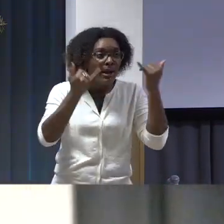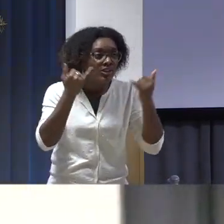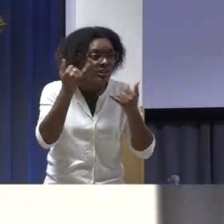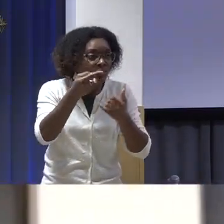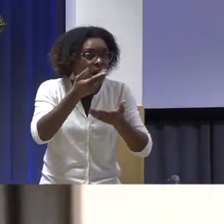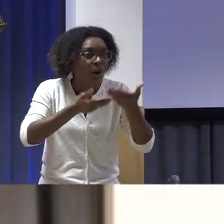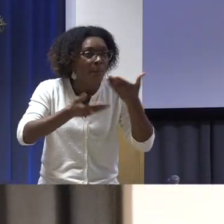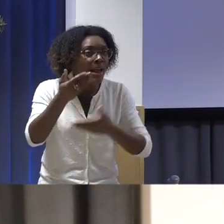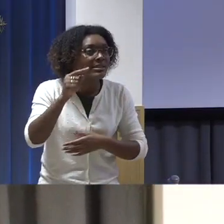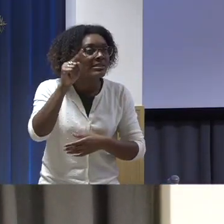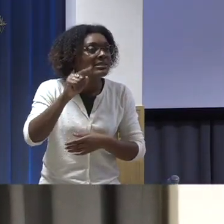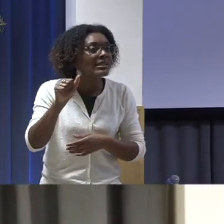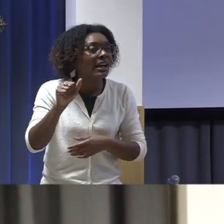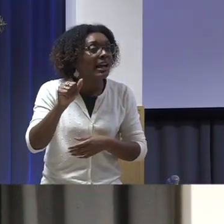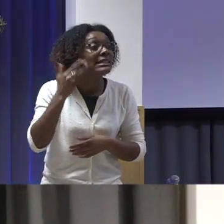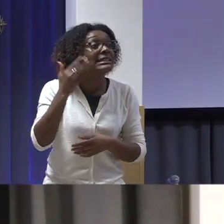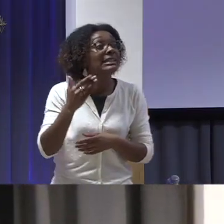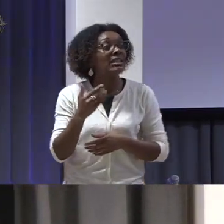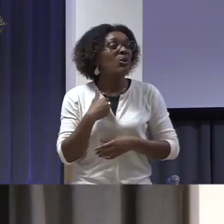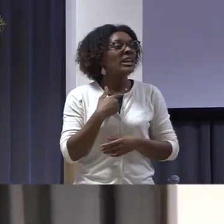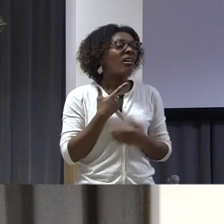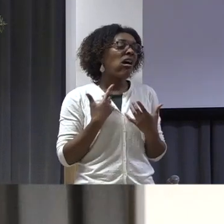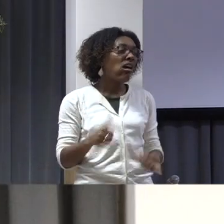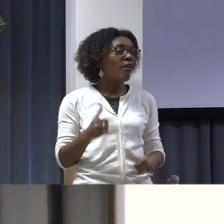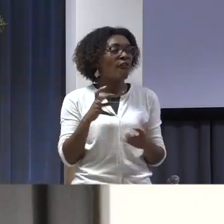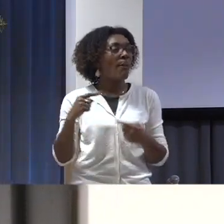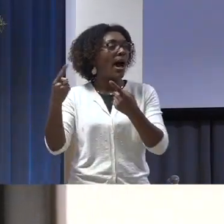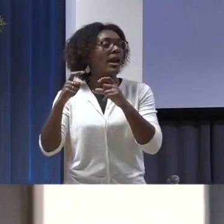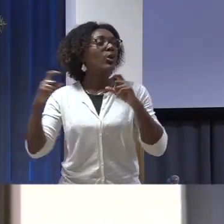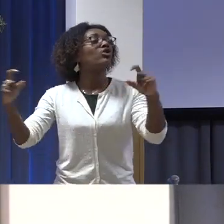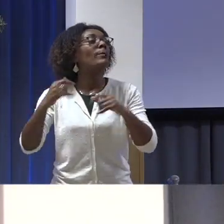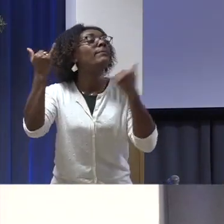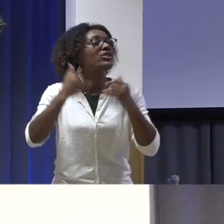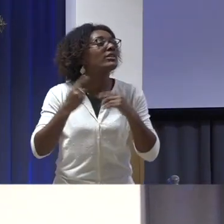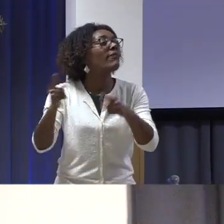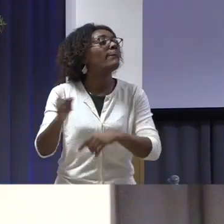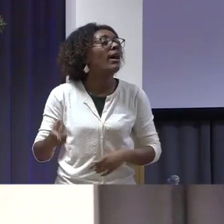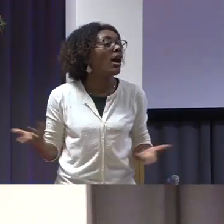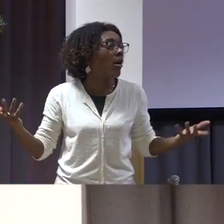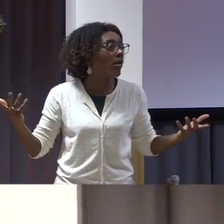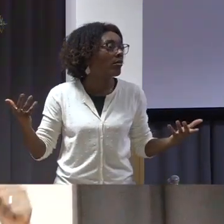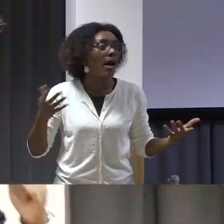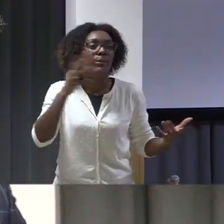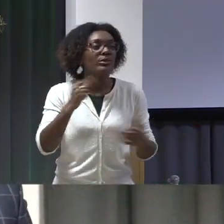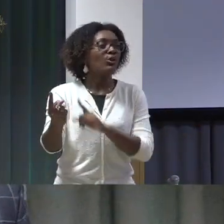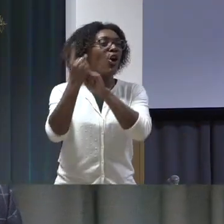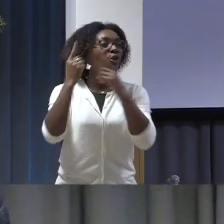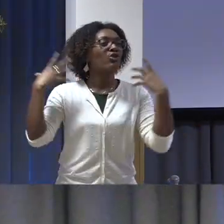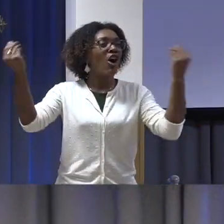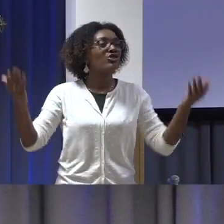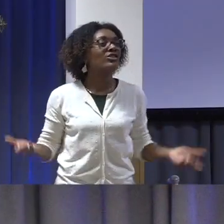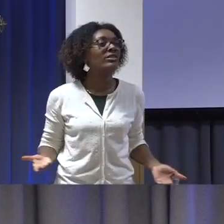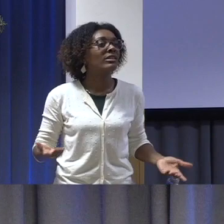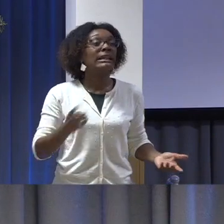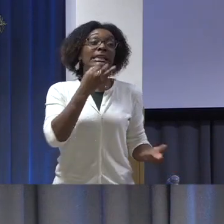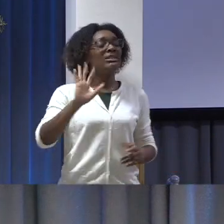réussi ce jour là il était pas venu au temple si ces jours là il s'était dit je reste chez moi